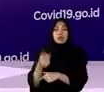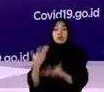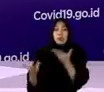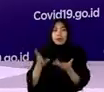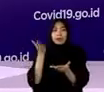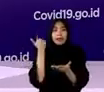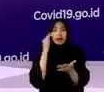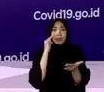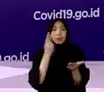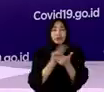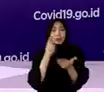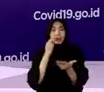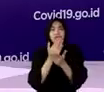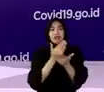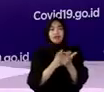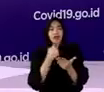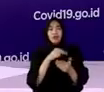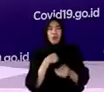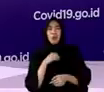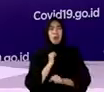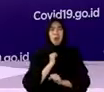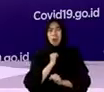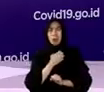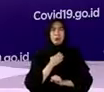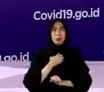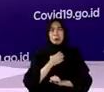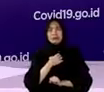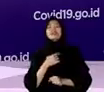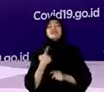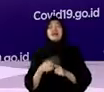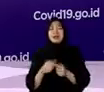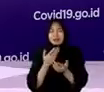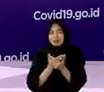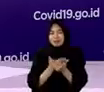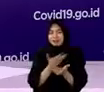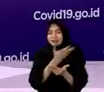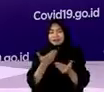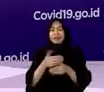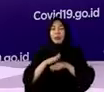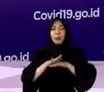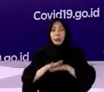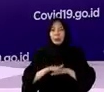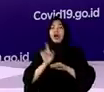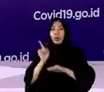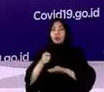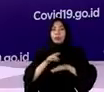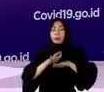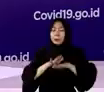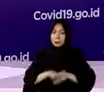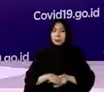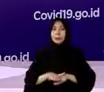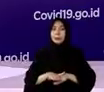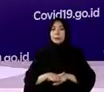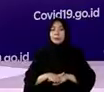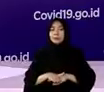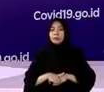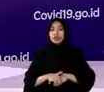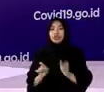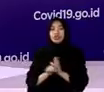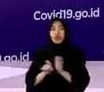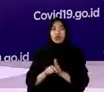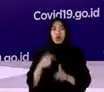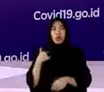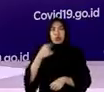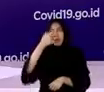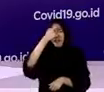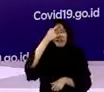saya paparkan mungkin terlihat menakutkan, namun saya meminta masyarakat untuk tetap tenang. Jika mulai merasakan